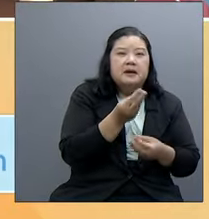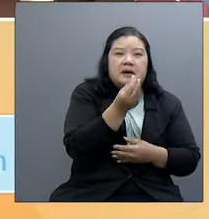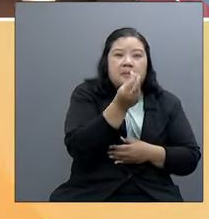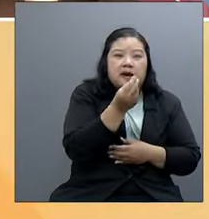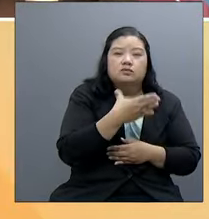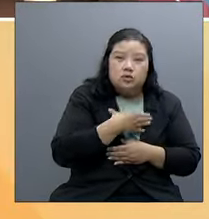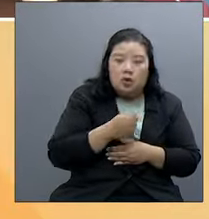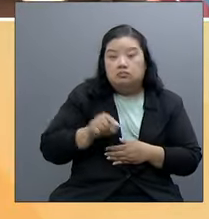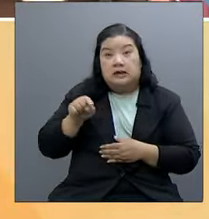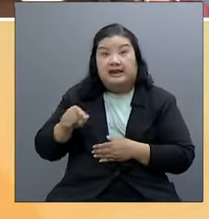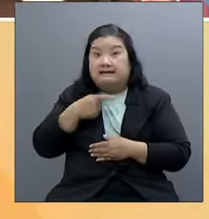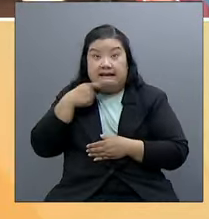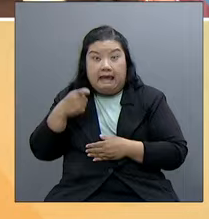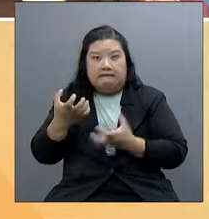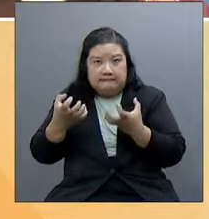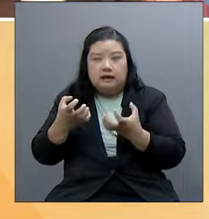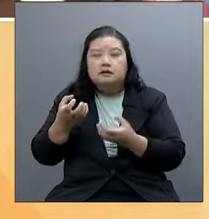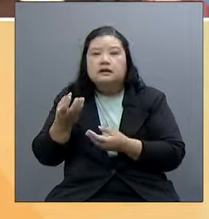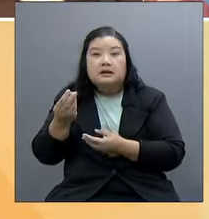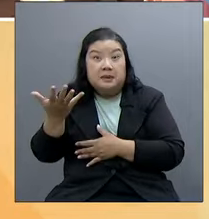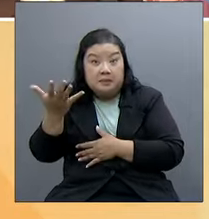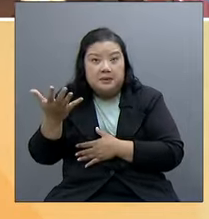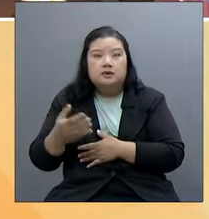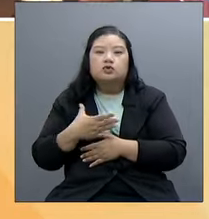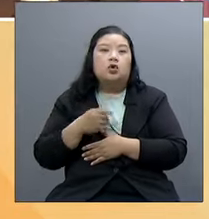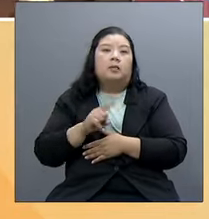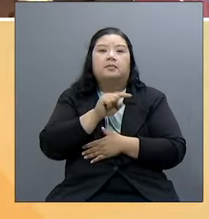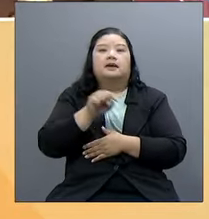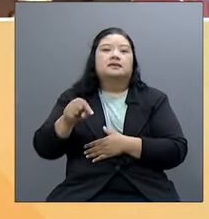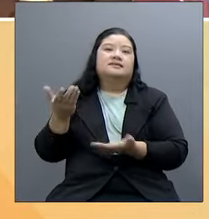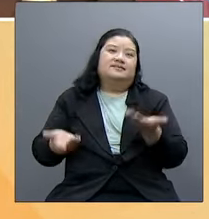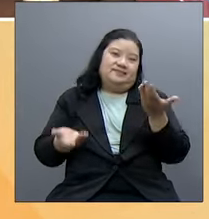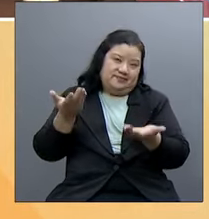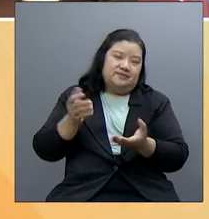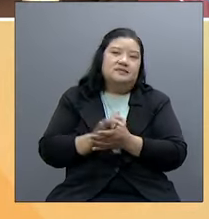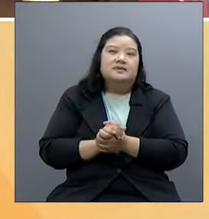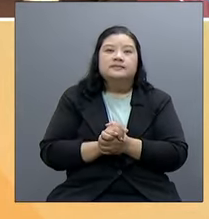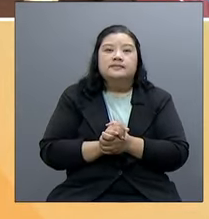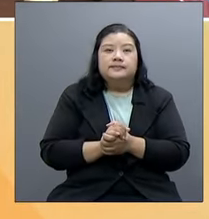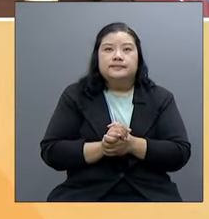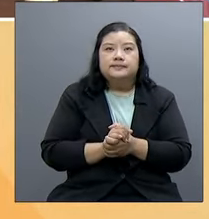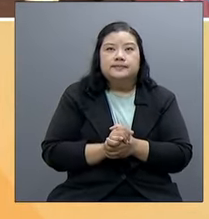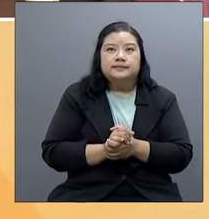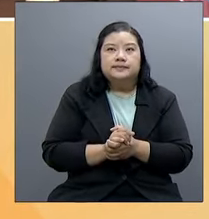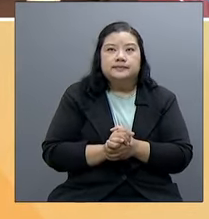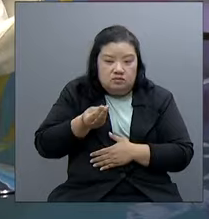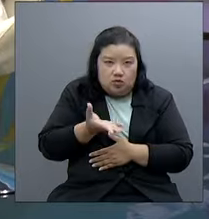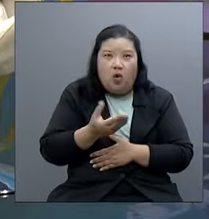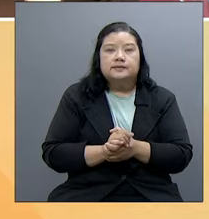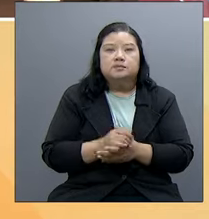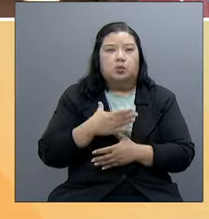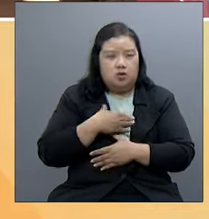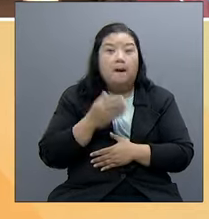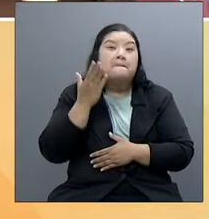บ enquantoจะไม่กรอบ มกมีตัวลอยไตัวแปงคอด ตันั้สมรพจะกินหมดเลย